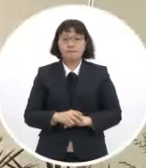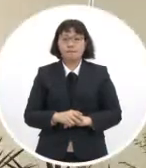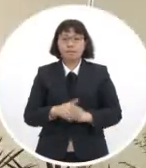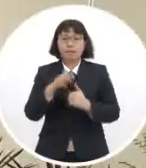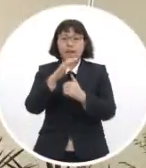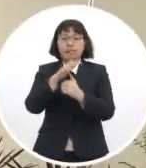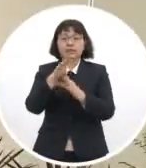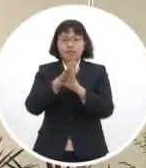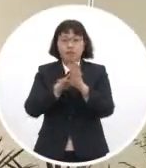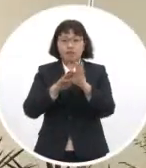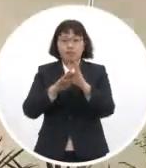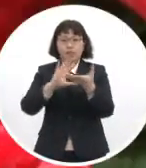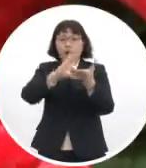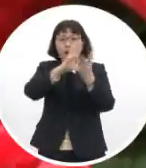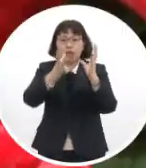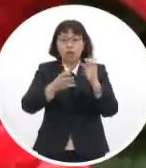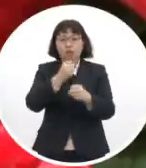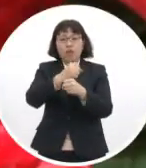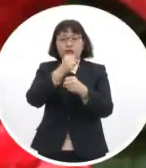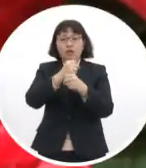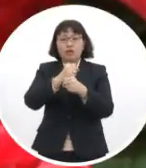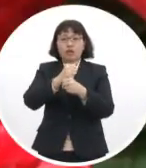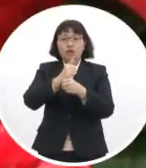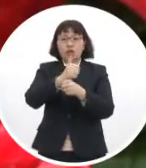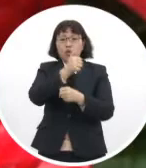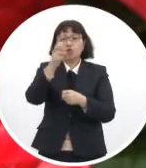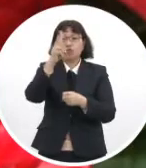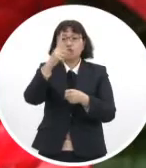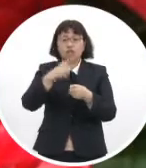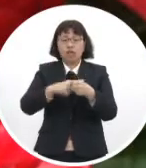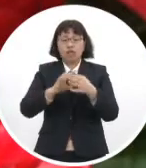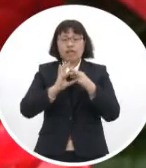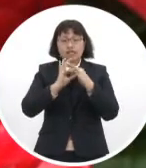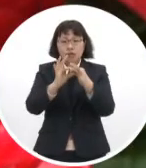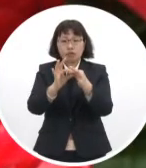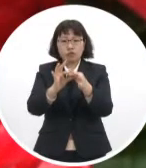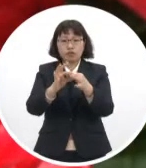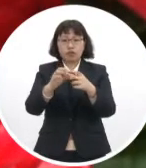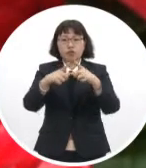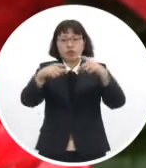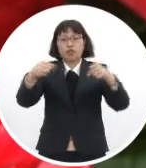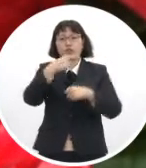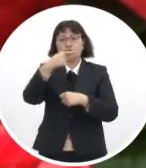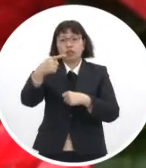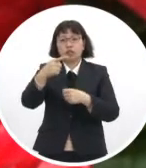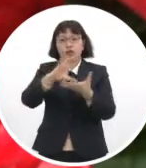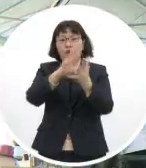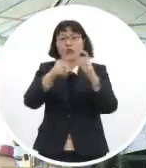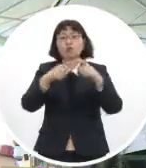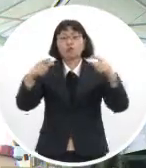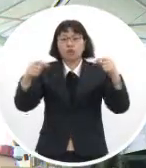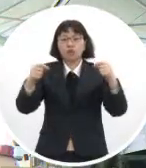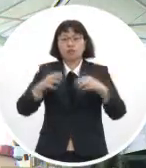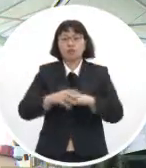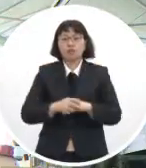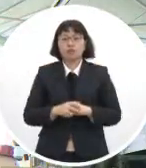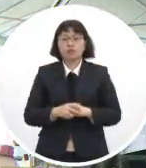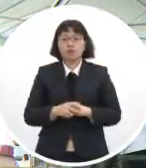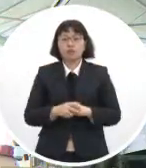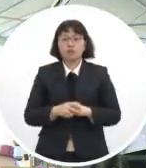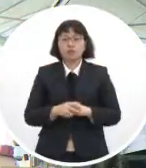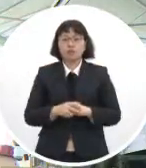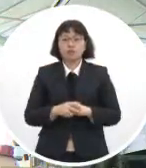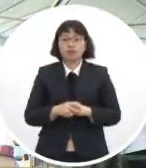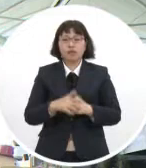愛知県は花の生産52年連続全国1位を誇る花の王国です。そ